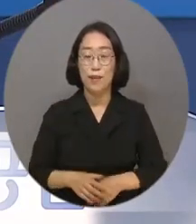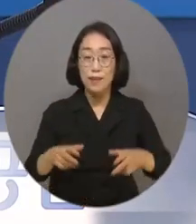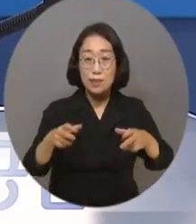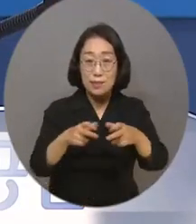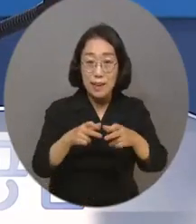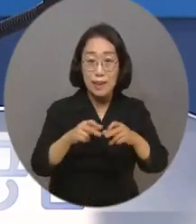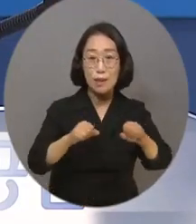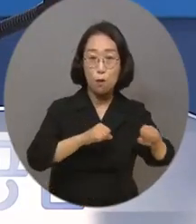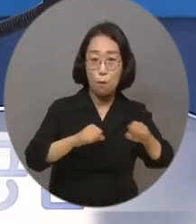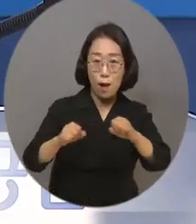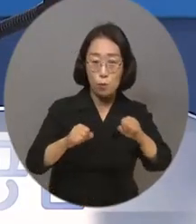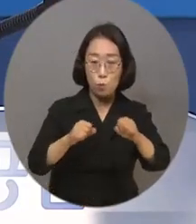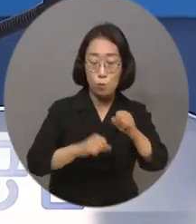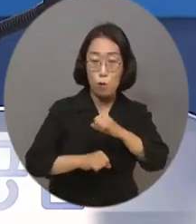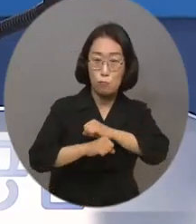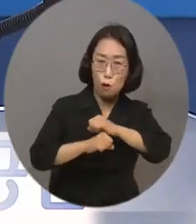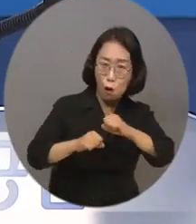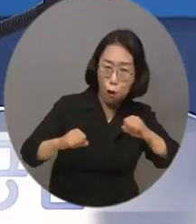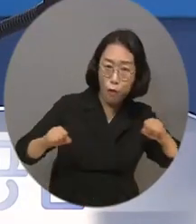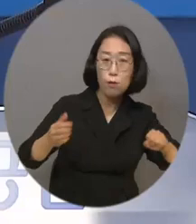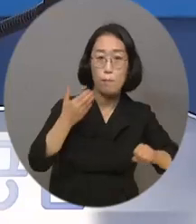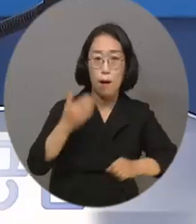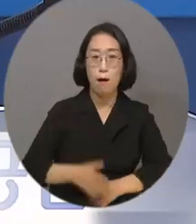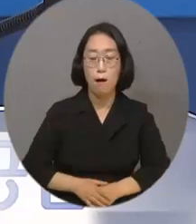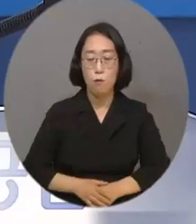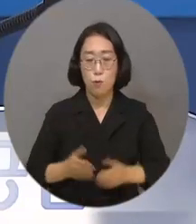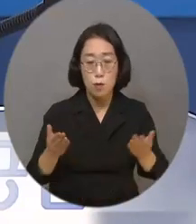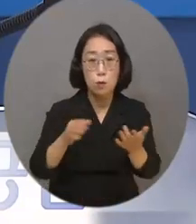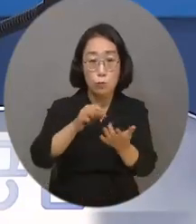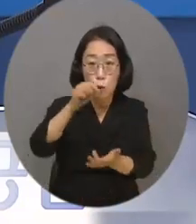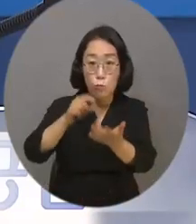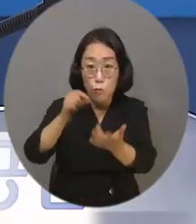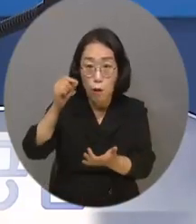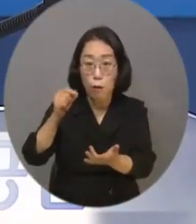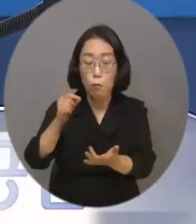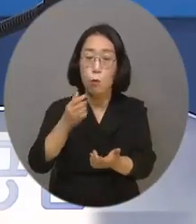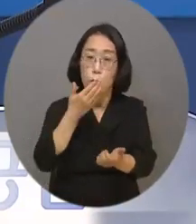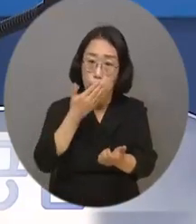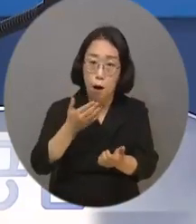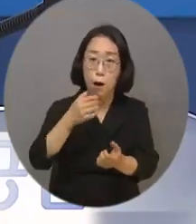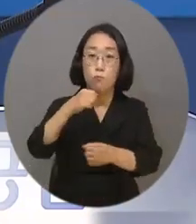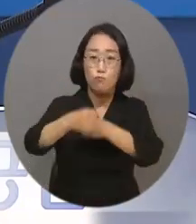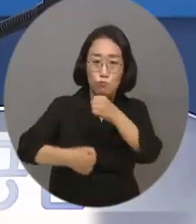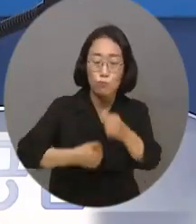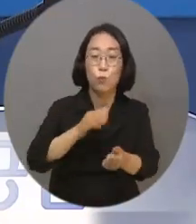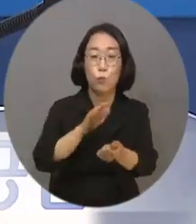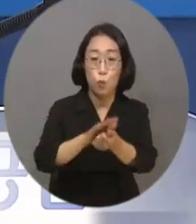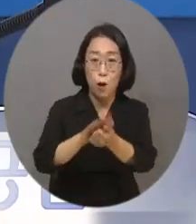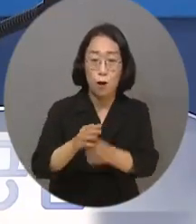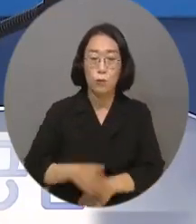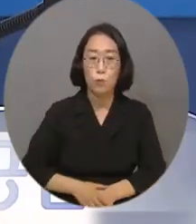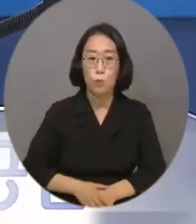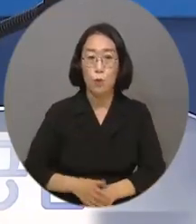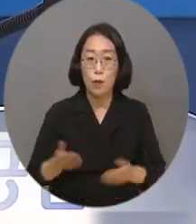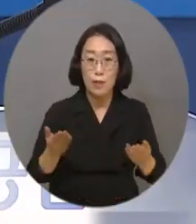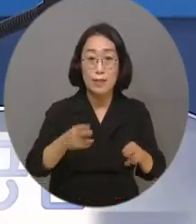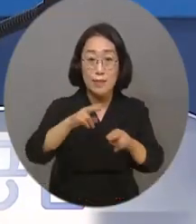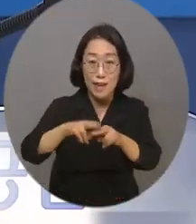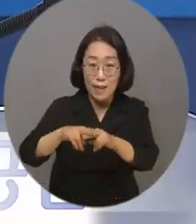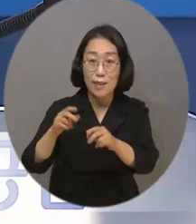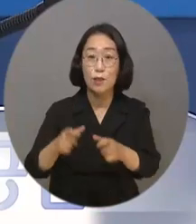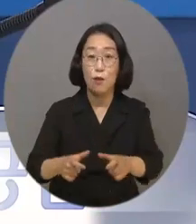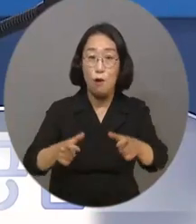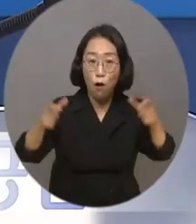장애인의 활동 범위를 넓히고 또 직업 활동을 가능하게 할 뿐 아니라 고용의 기회를